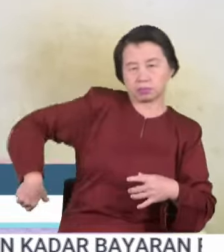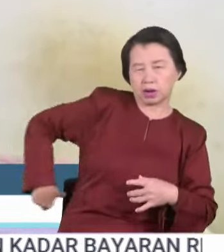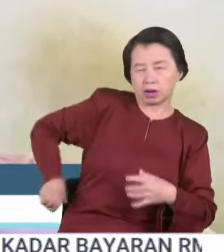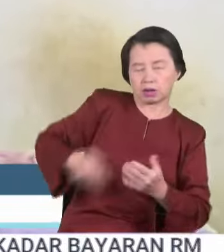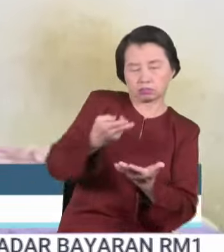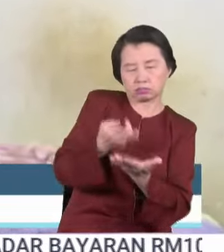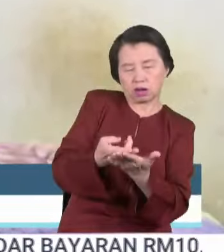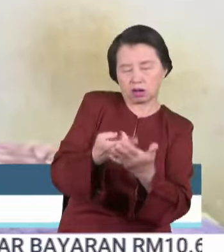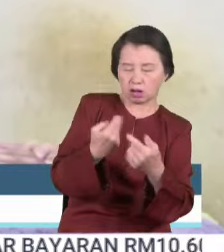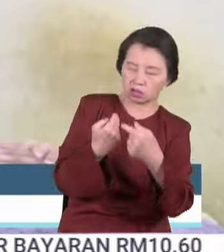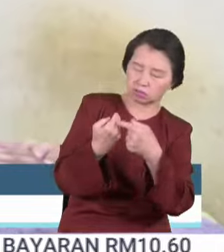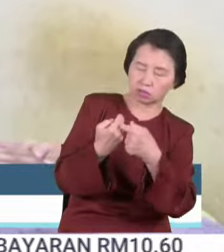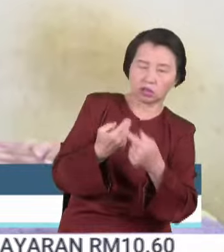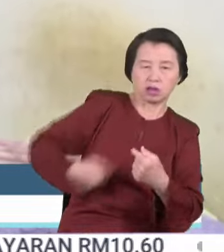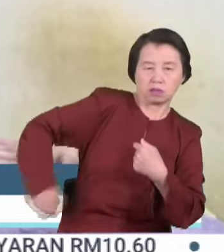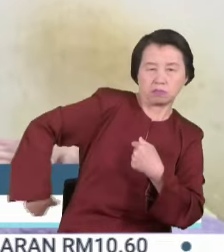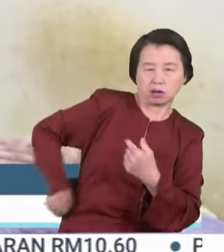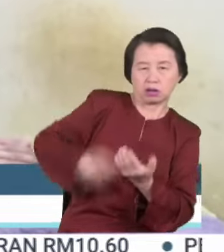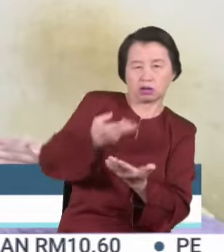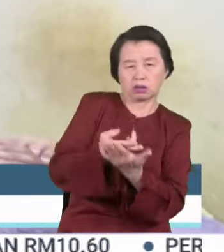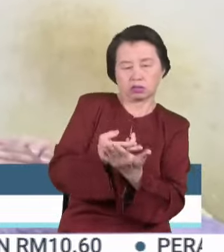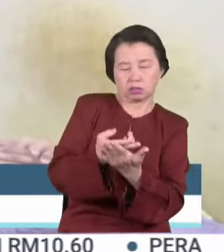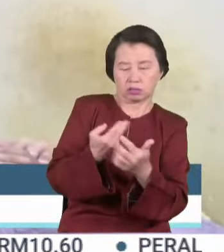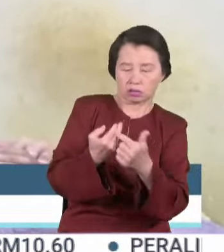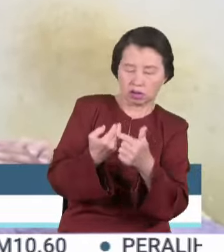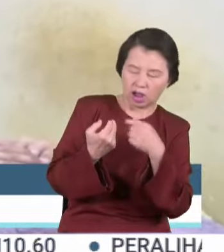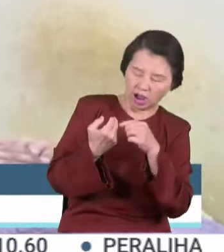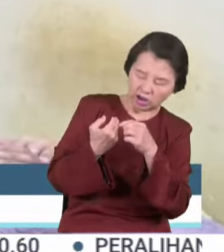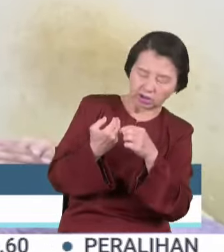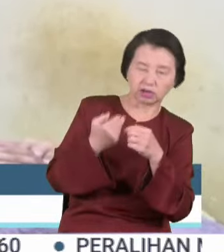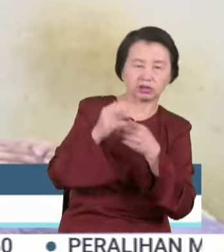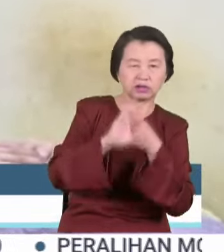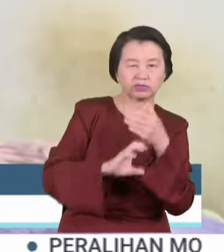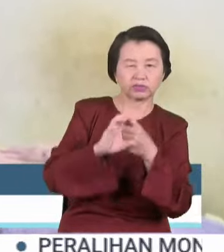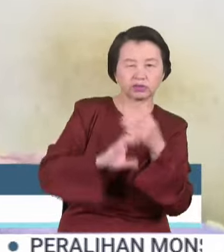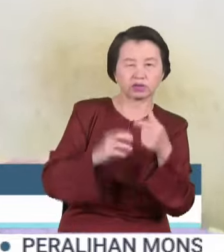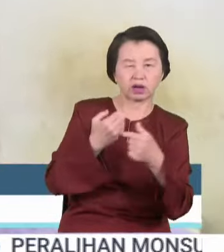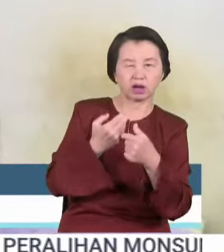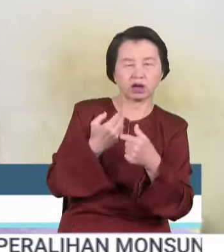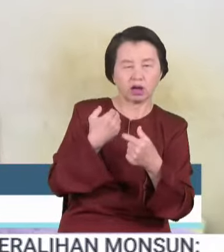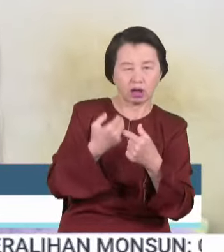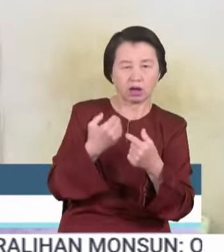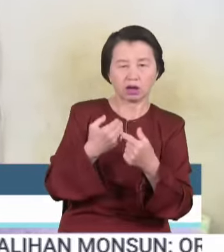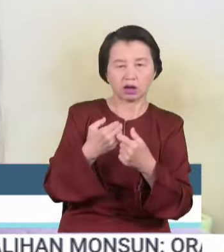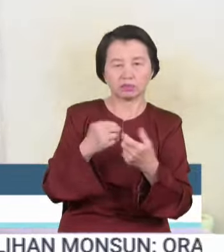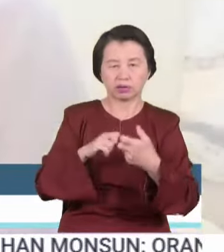berbaring, belakang dia tu akan jadi luka, akan ada infeksyen dan sebagainya.